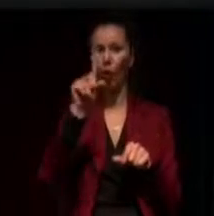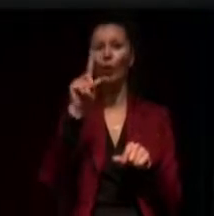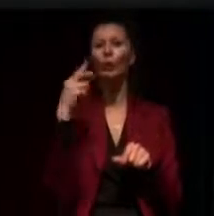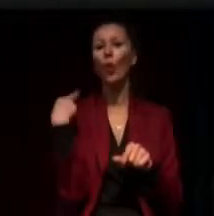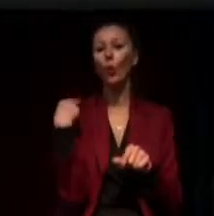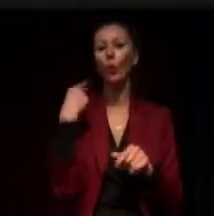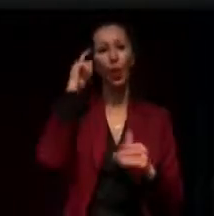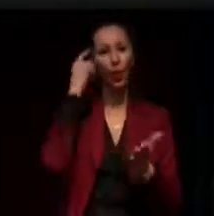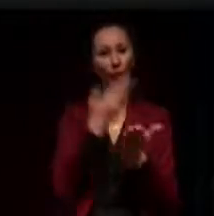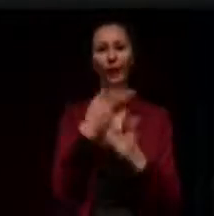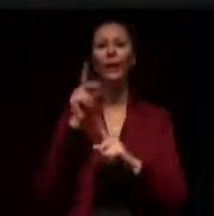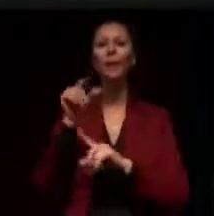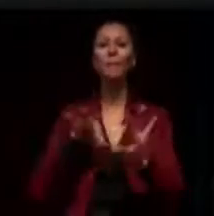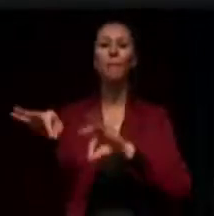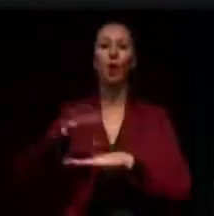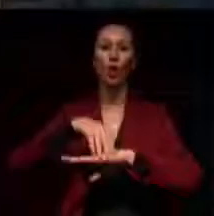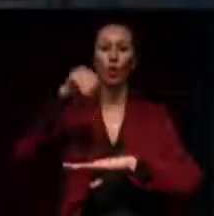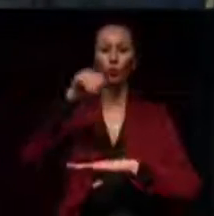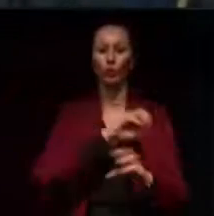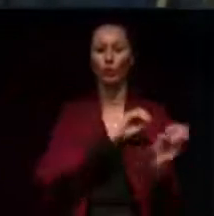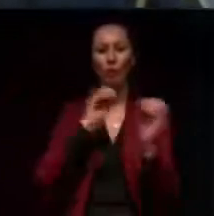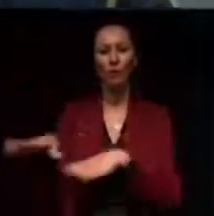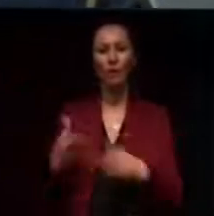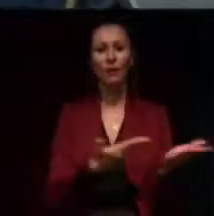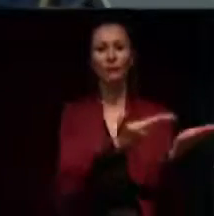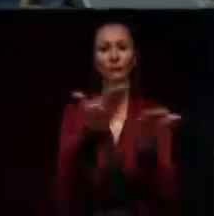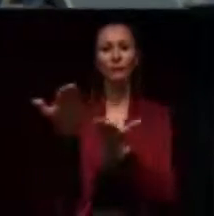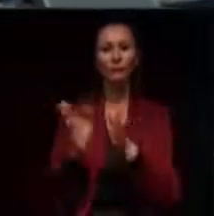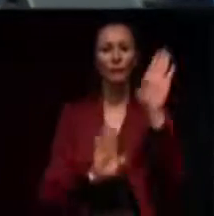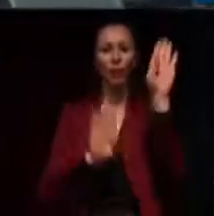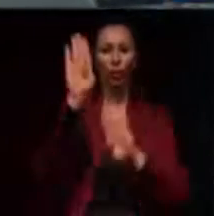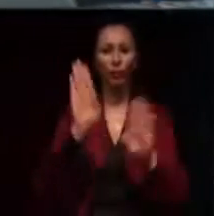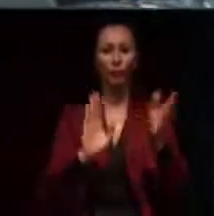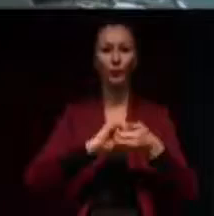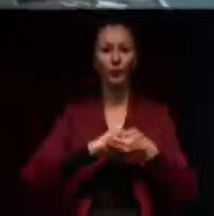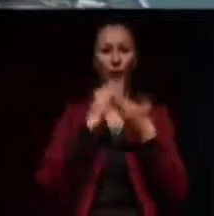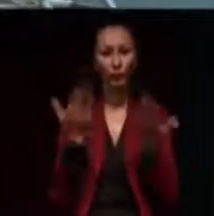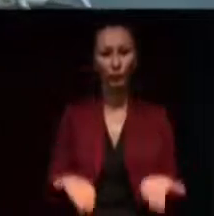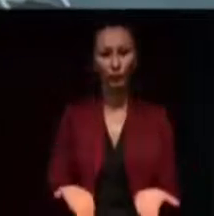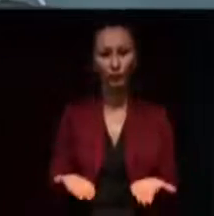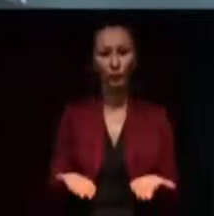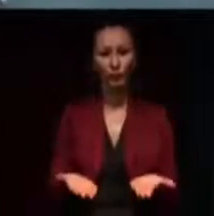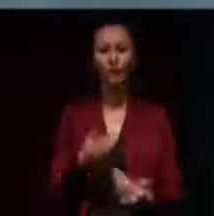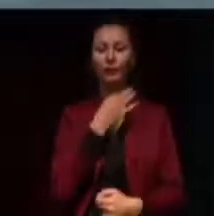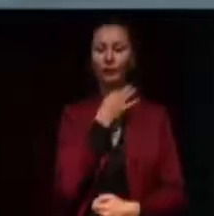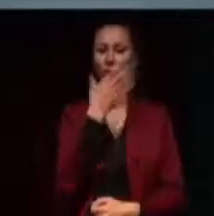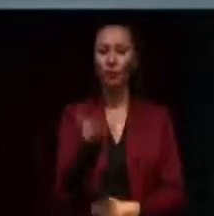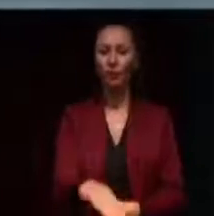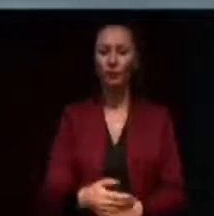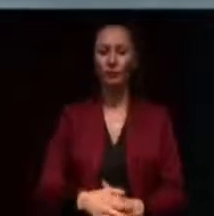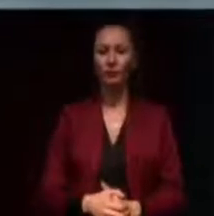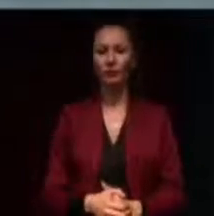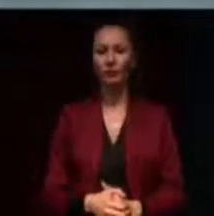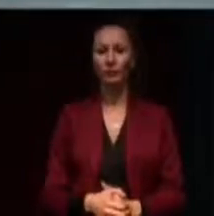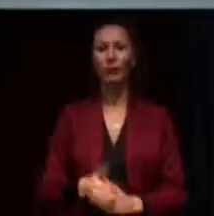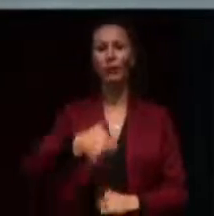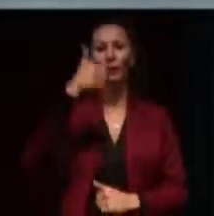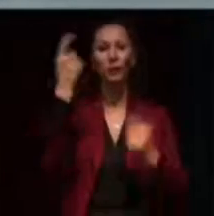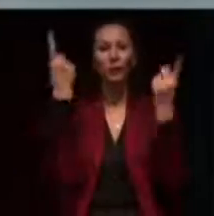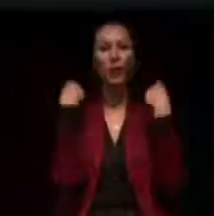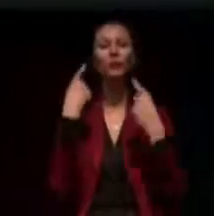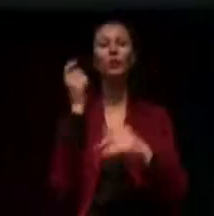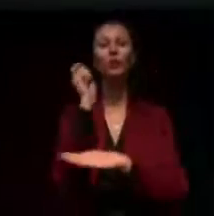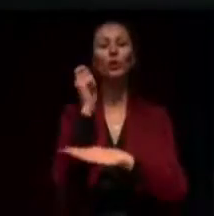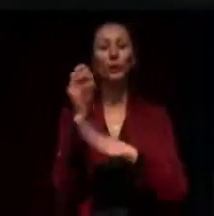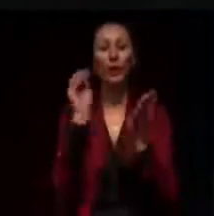4, 5, 6, 7, 8, 9 ve 10 nolu önergelerin İmar Komisyonu'na havalesini oylarınıza sunuyorum. Kabul edenler, etmeyenler oy birliğiyle kabul edilmiştir. Teşekkür ediyorum. Başkanlık